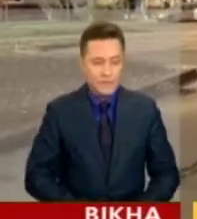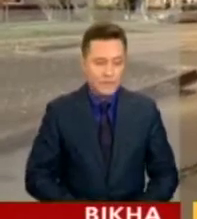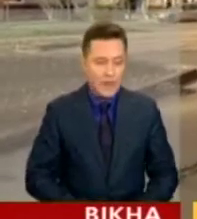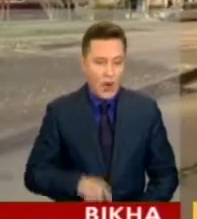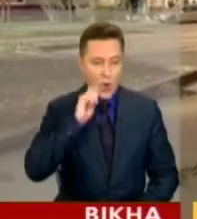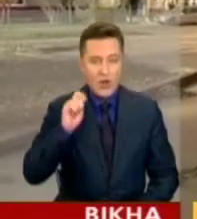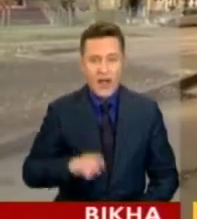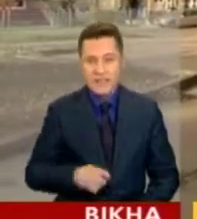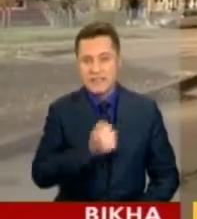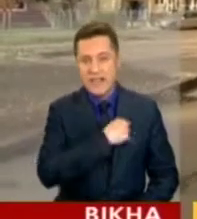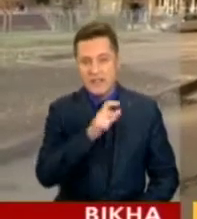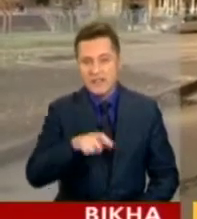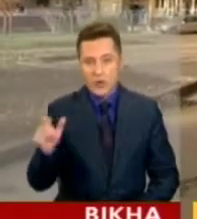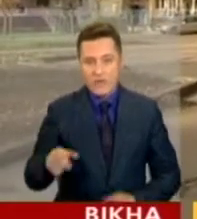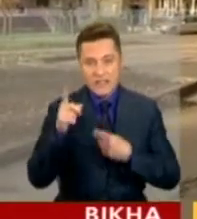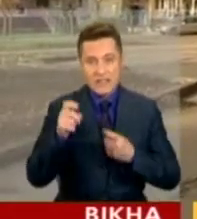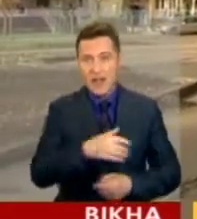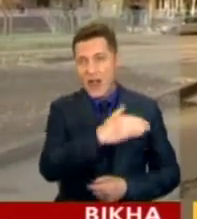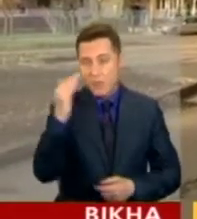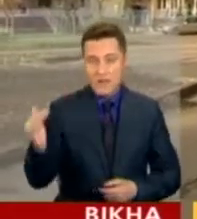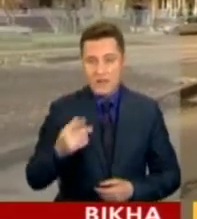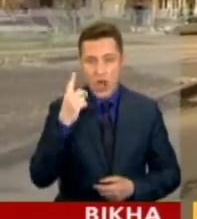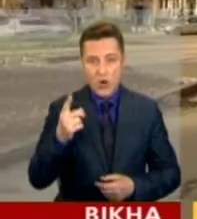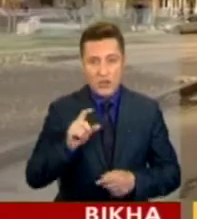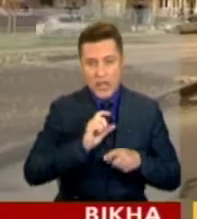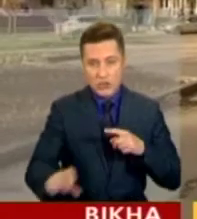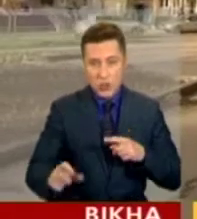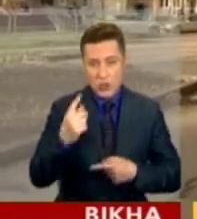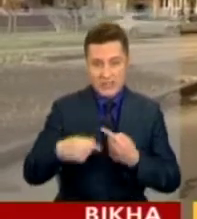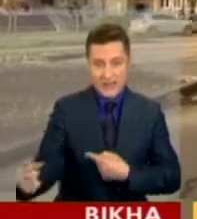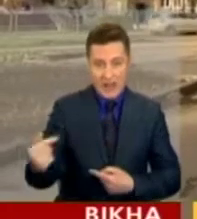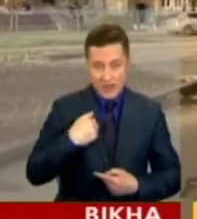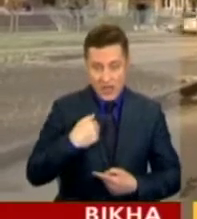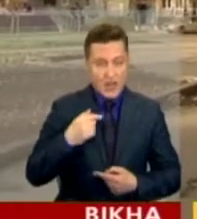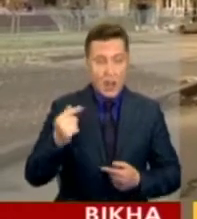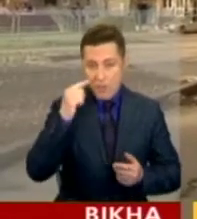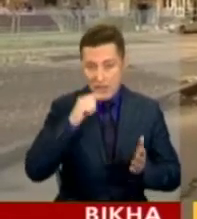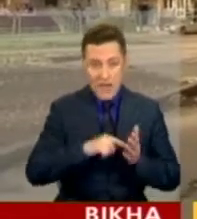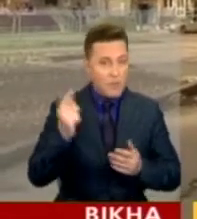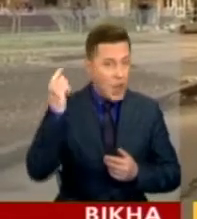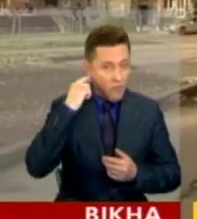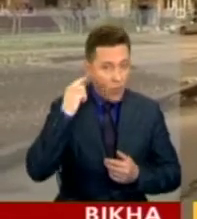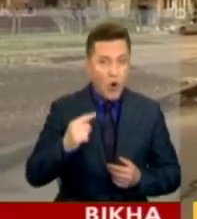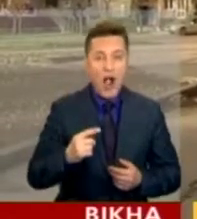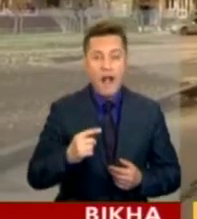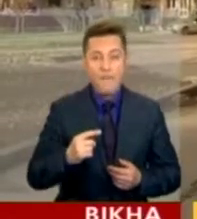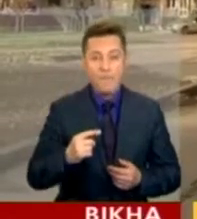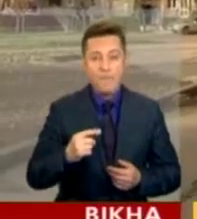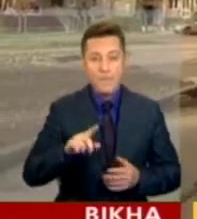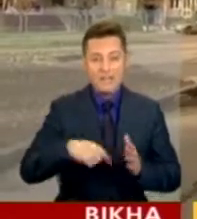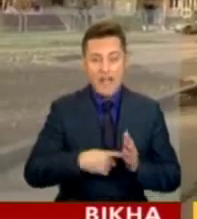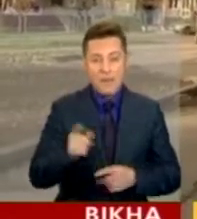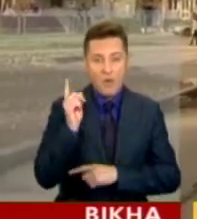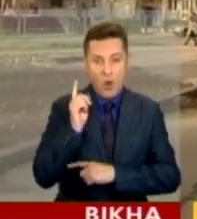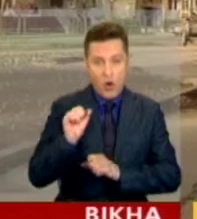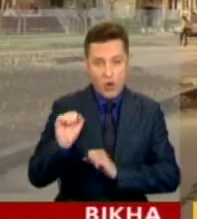Українські військовики стріляли у повітря, втім одна із куль таке зрикошетила і потрапила у вухо місцевому охоронцю. Його шпиталювали, наразі